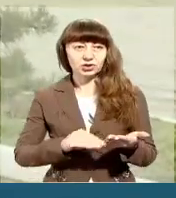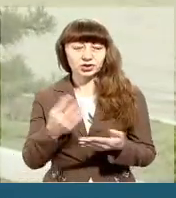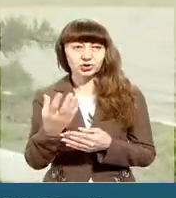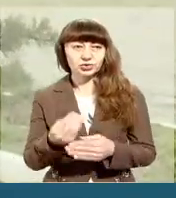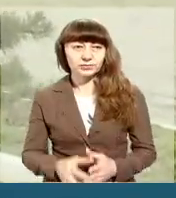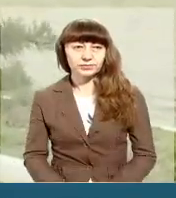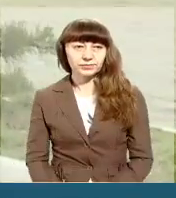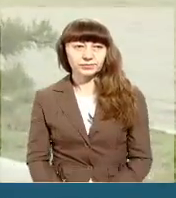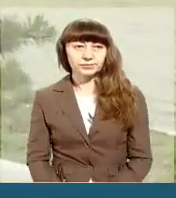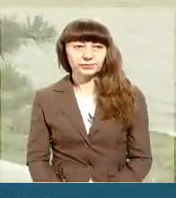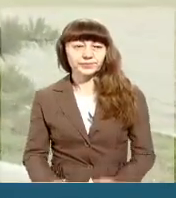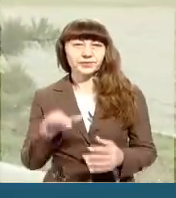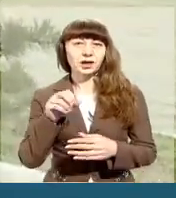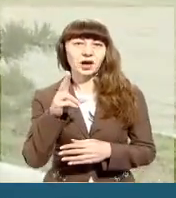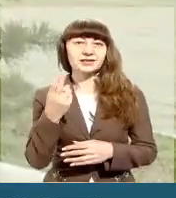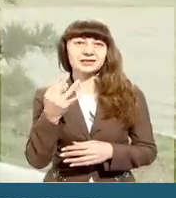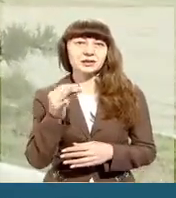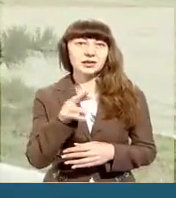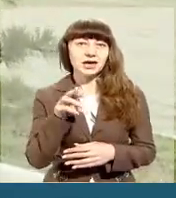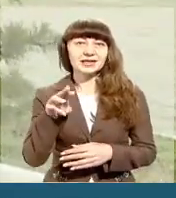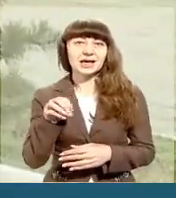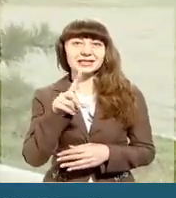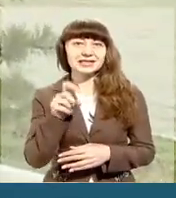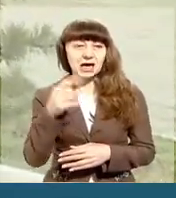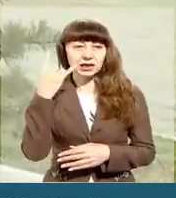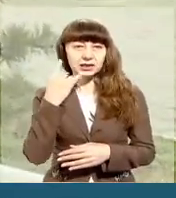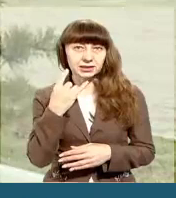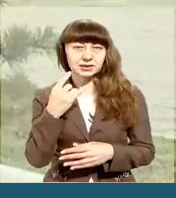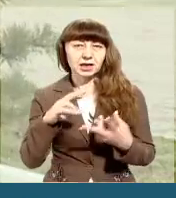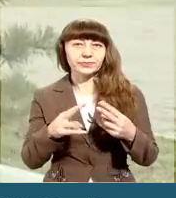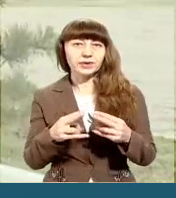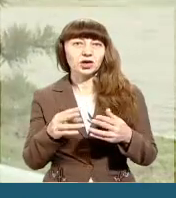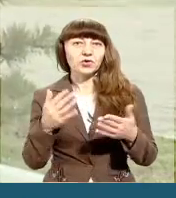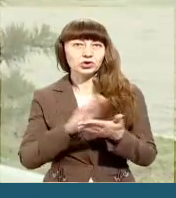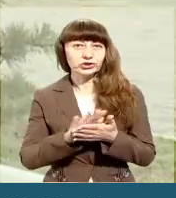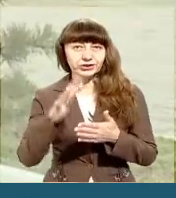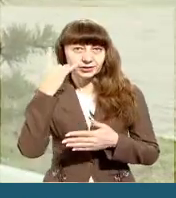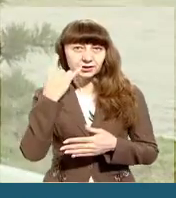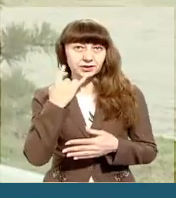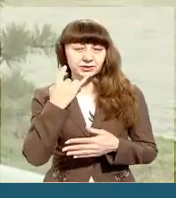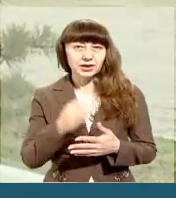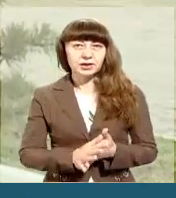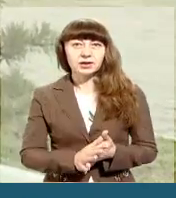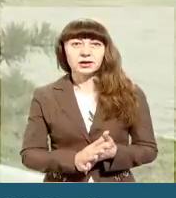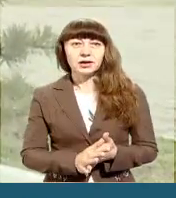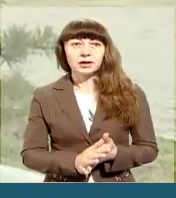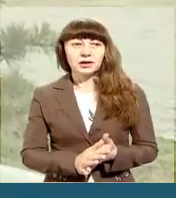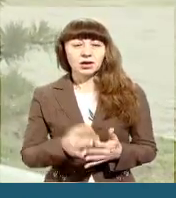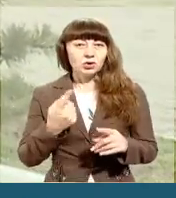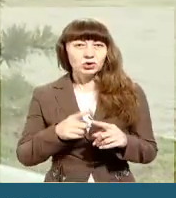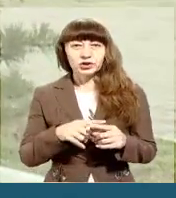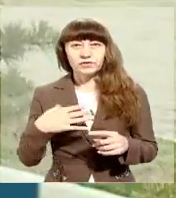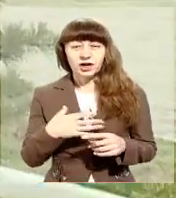акциясы біздің облыс үшін өте маңызды шара болып табылады. Бұл шара арқылы біз жергілікті тұрғындардың экологиялық